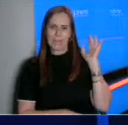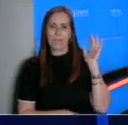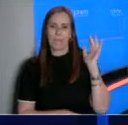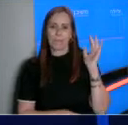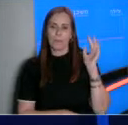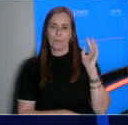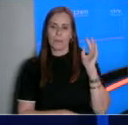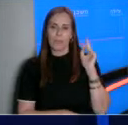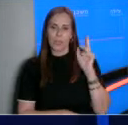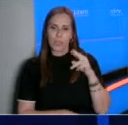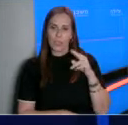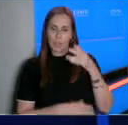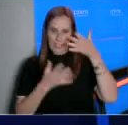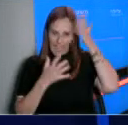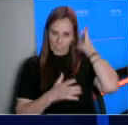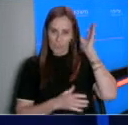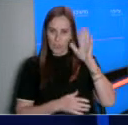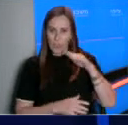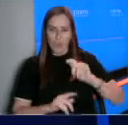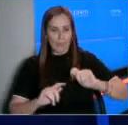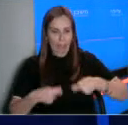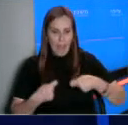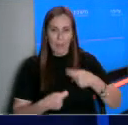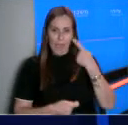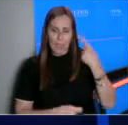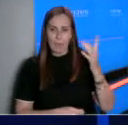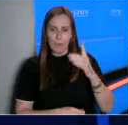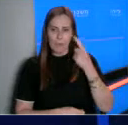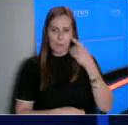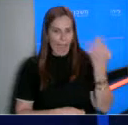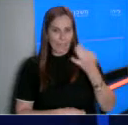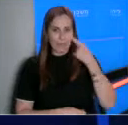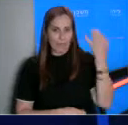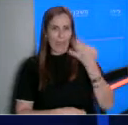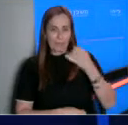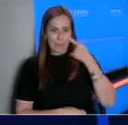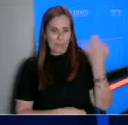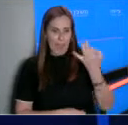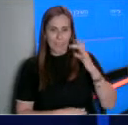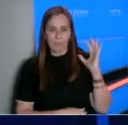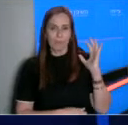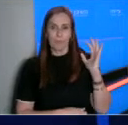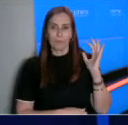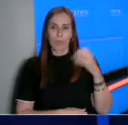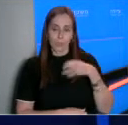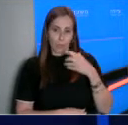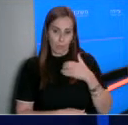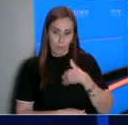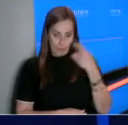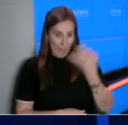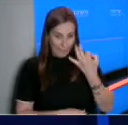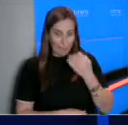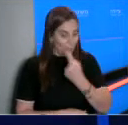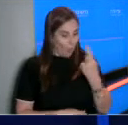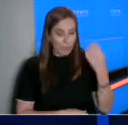בסדר. יש להם את התסרוקות, יש להם את הנעליים, הם נראים טוב, הם חתיכים. הם יפי חתיכים. אני דווקא חושב שהם חתיכים. הם